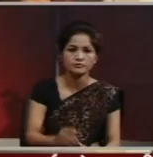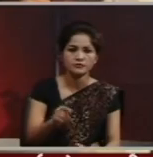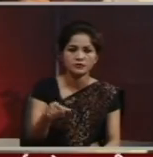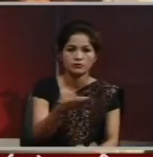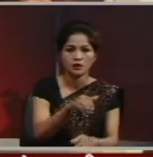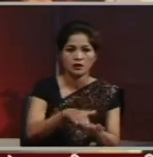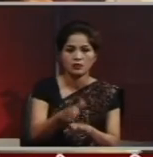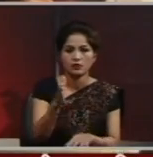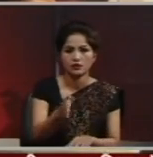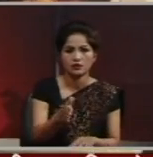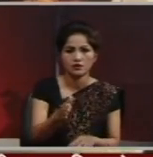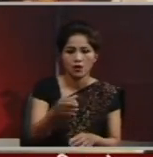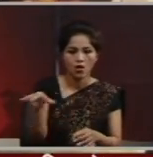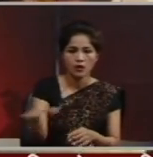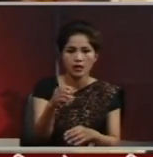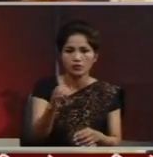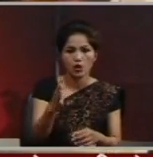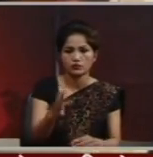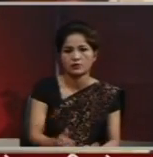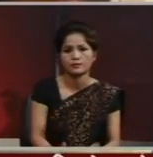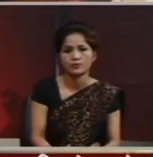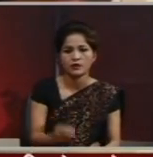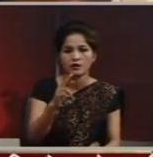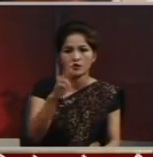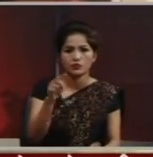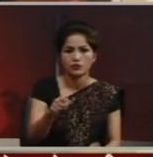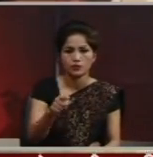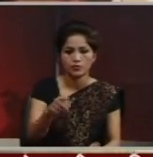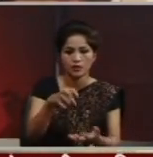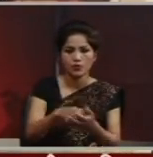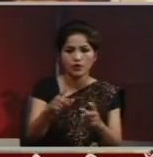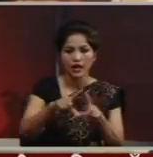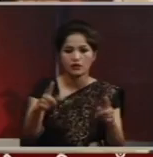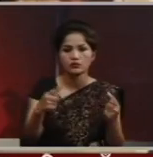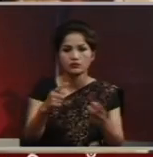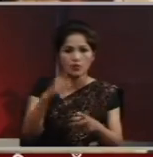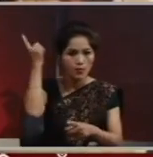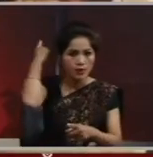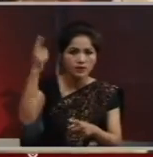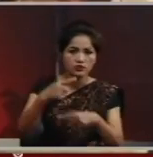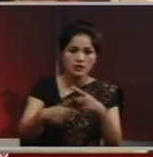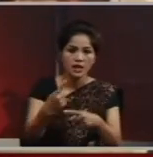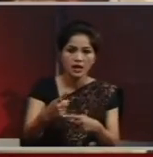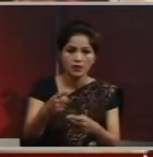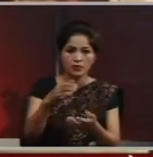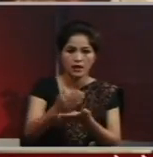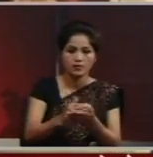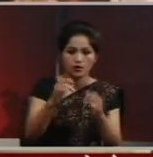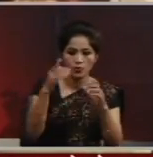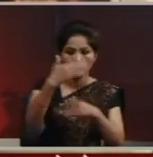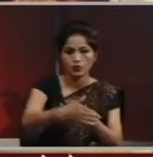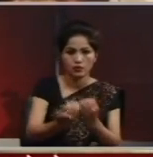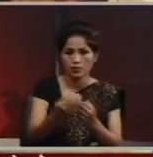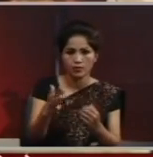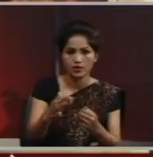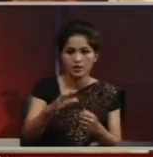उहाँहरूले अब हटाइराख्नु भएको छैन र अब यो जे खाली ठाउँ छ, अब यो परम्परागत चलिआएको पर्वत रोक्ने कुरा भएन, जे हुन्छ